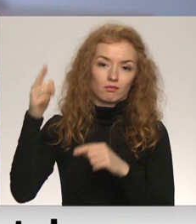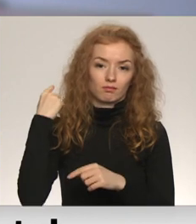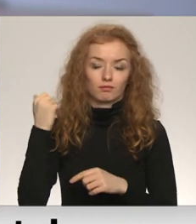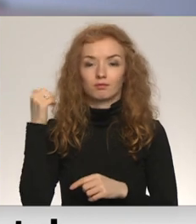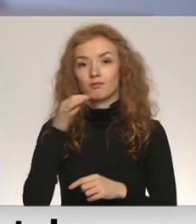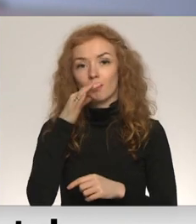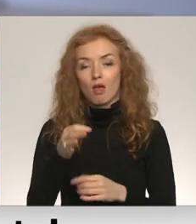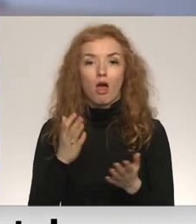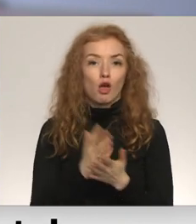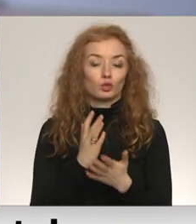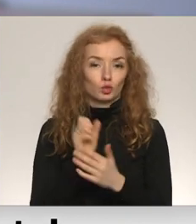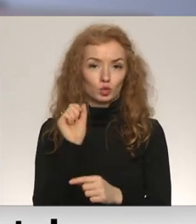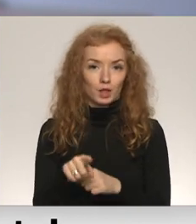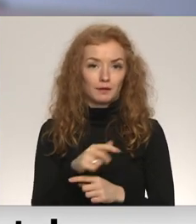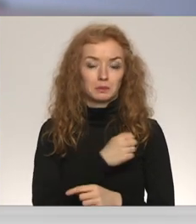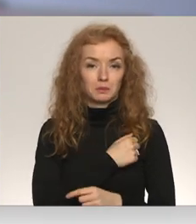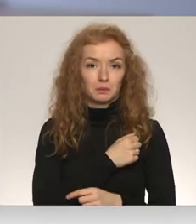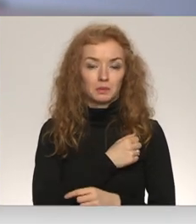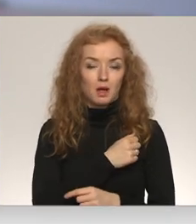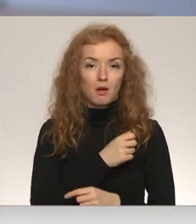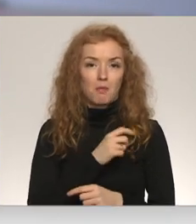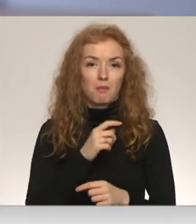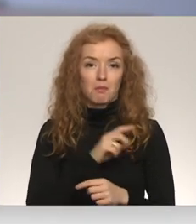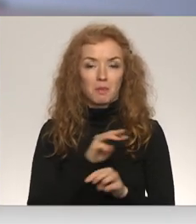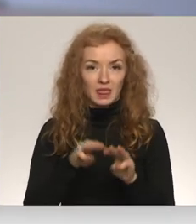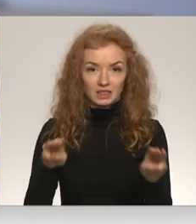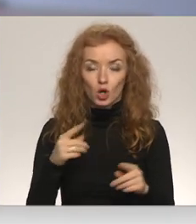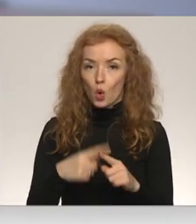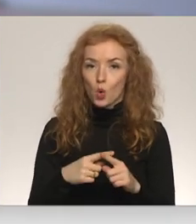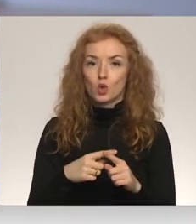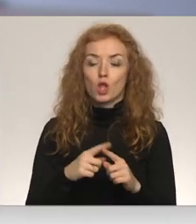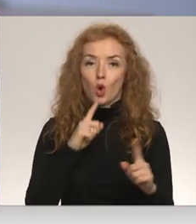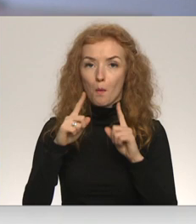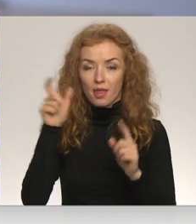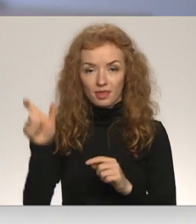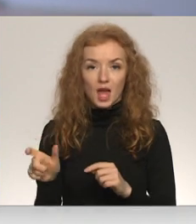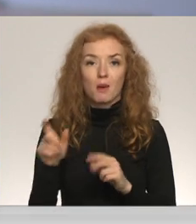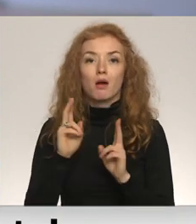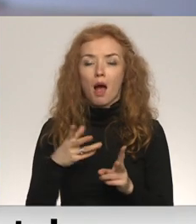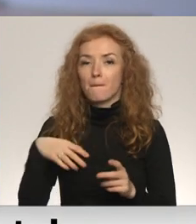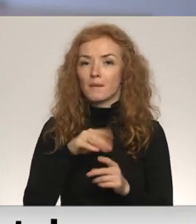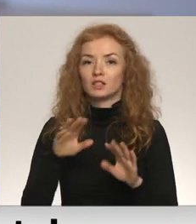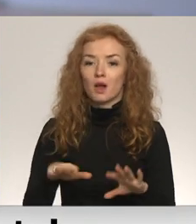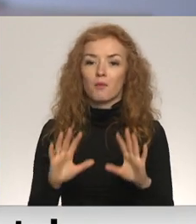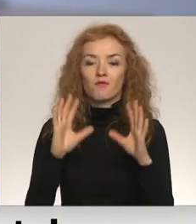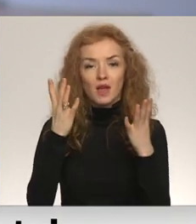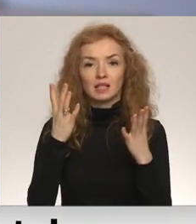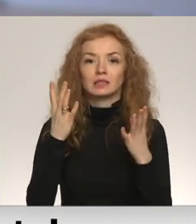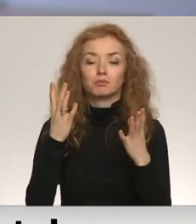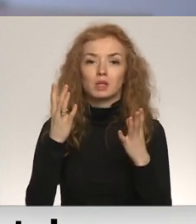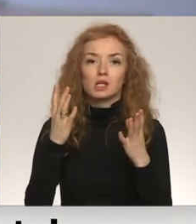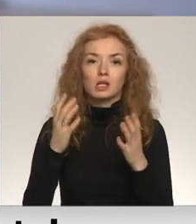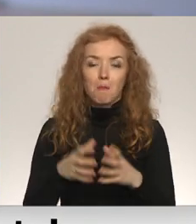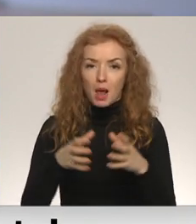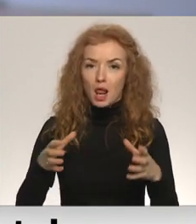esmu teiks uzdevumu ministrijai un arī komandierim nākt pie manis ar ziņojumu, kādā veidā mēs spētu veiksmīgāk audzēt mūsu